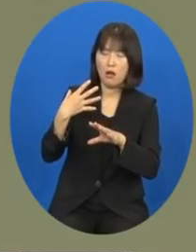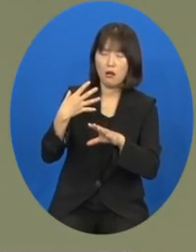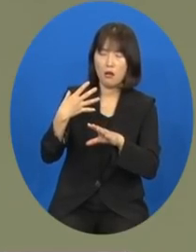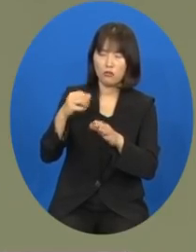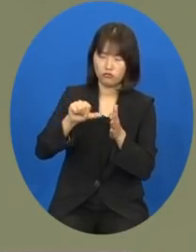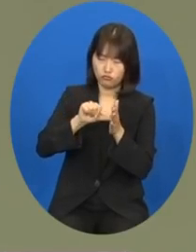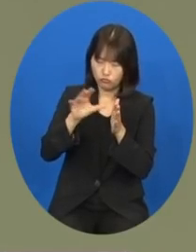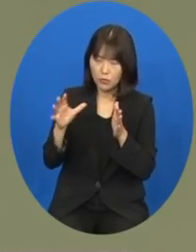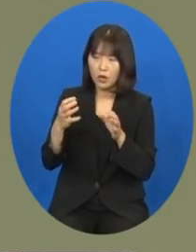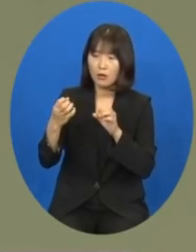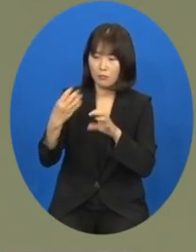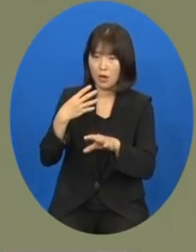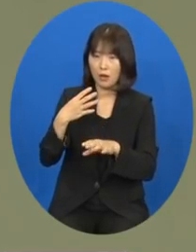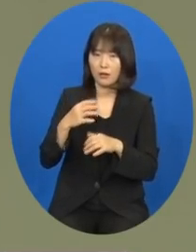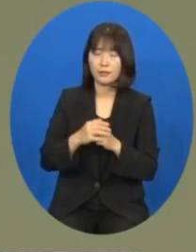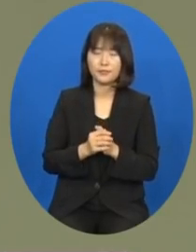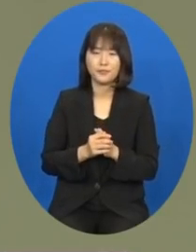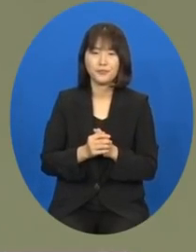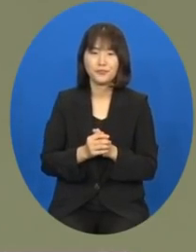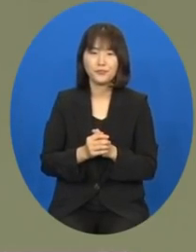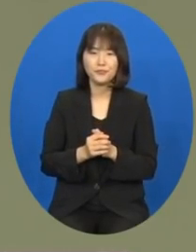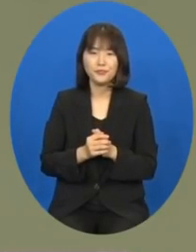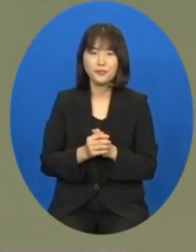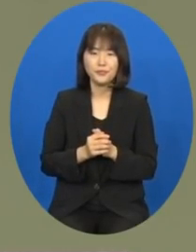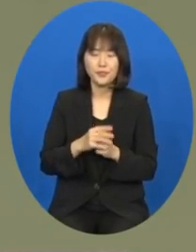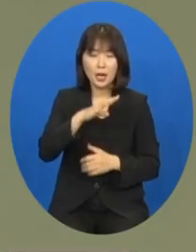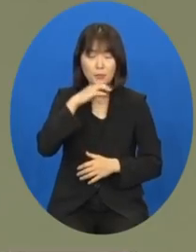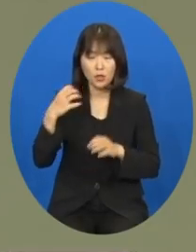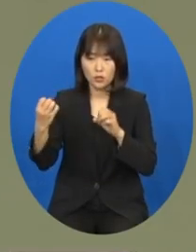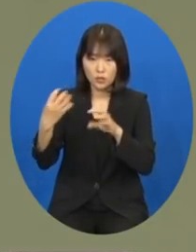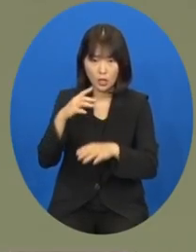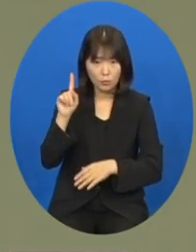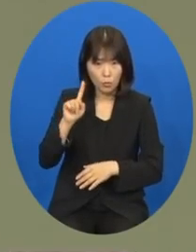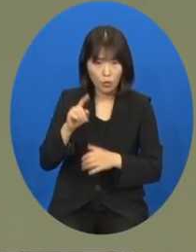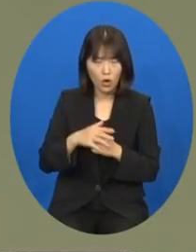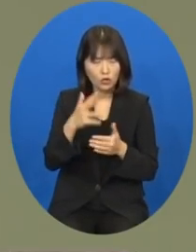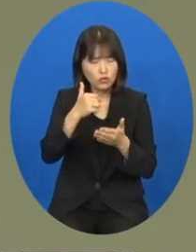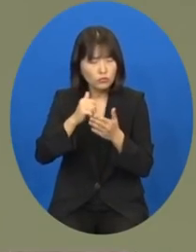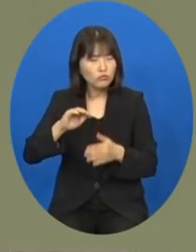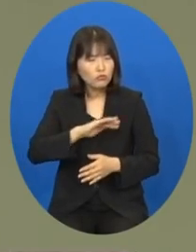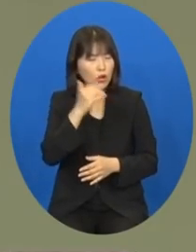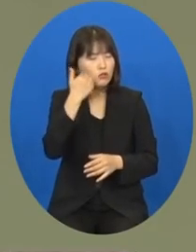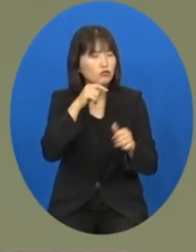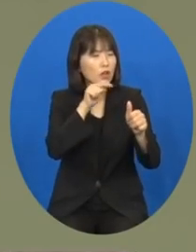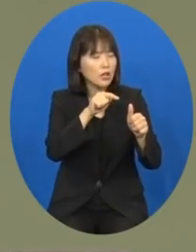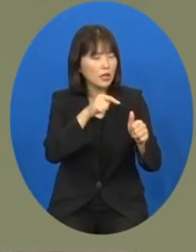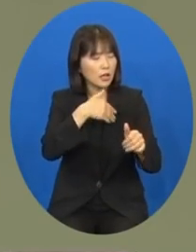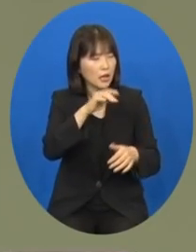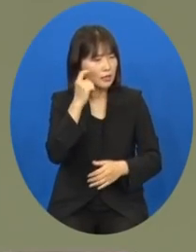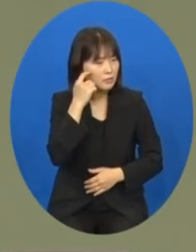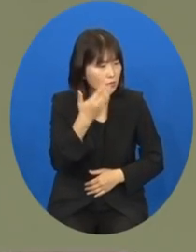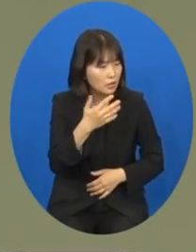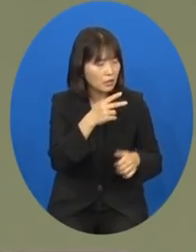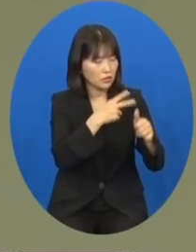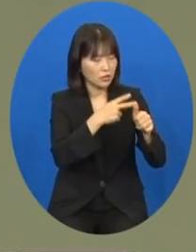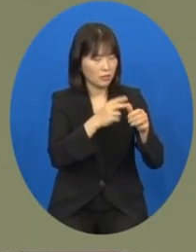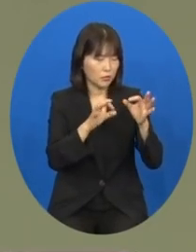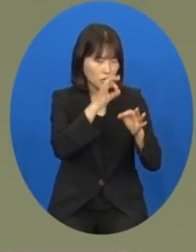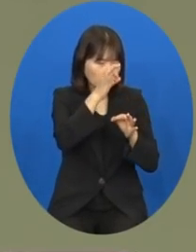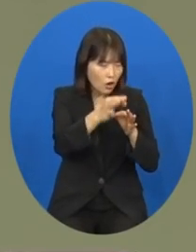베드로가 그것이 68 절에 요 시몬 베드로가 대답하였다 주님 우리가 두 구의 결어 가겠습니까 선생님께는 영생의